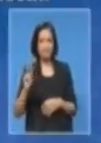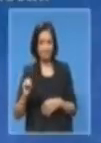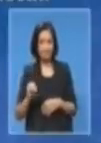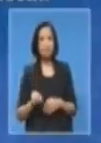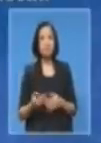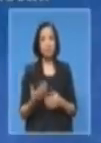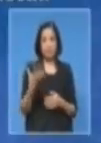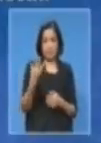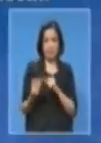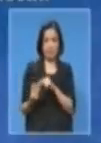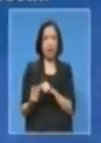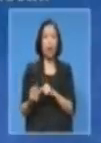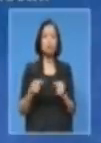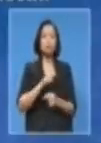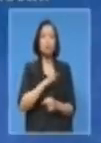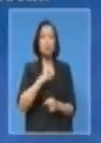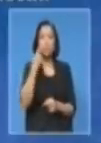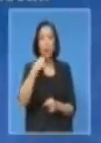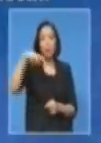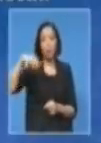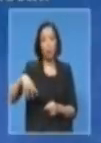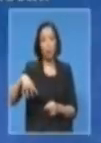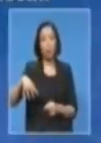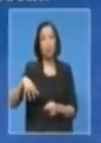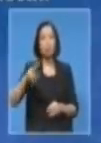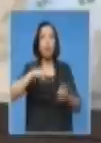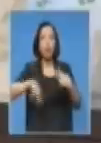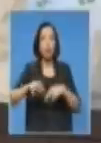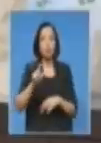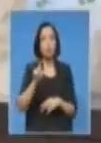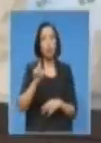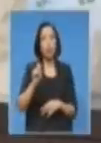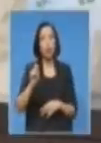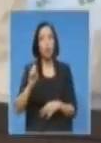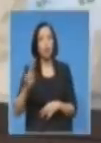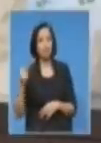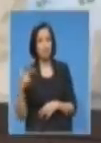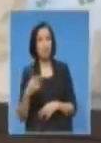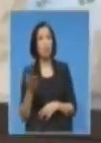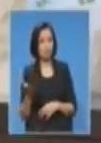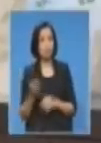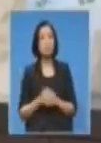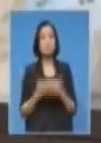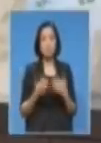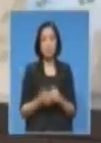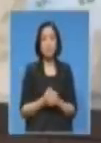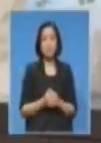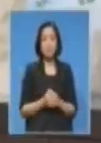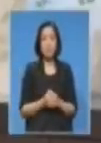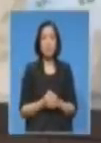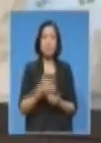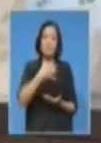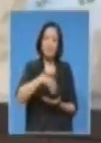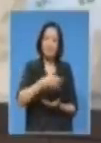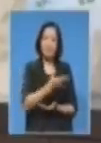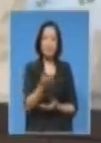ส่วนที่เหลือนั้นก็จะอยู่ในความรับผิดชอบขององค์กรปกครองส่วนท้องถิ่นเฉพาะ2กรมนี้นะครับก็ขออนุญาตกราบเรีย